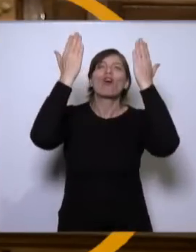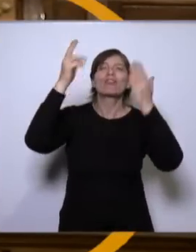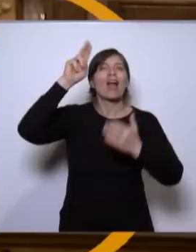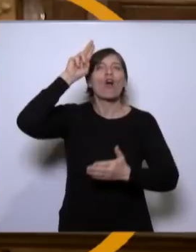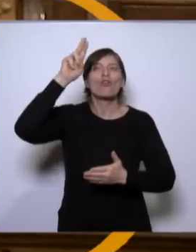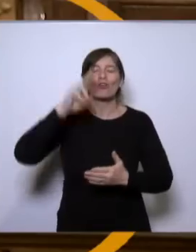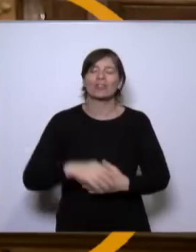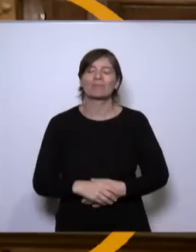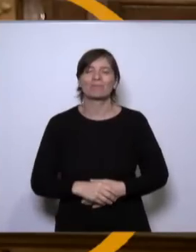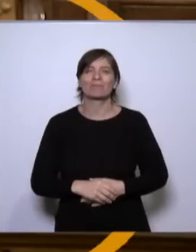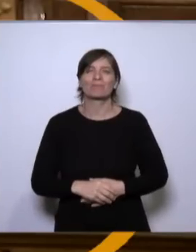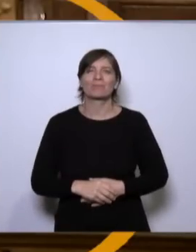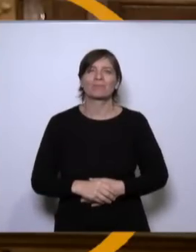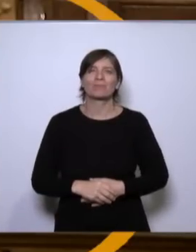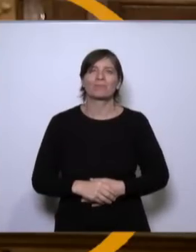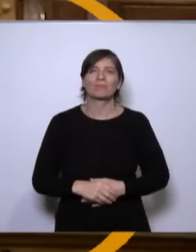새